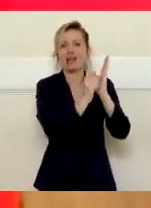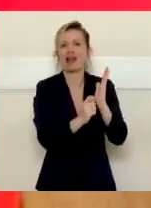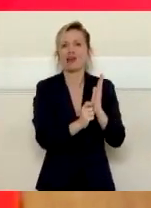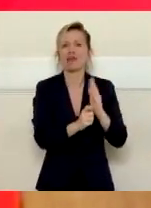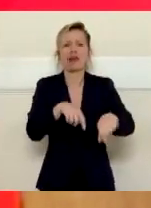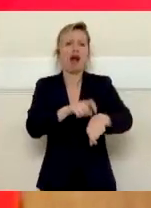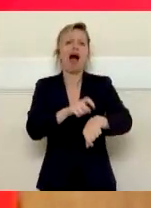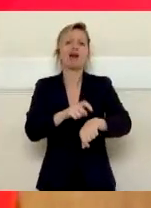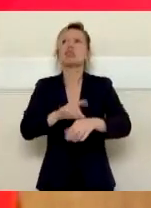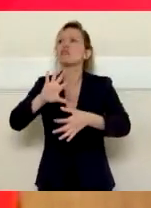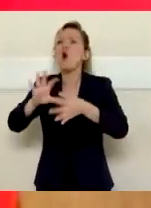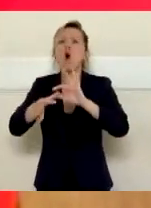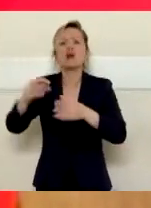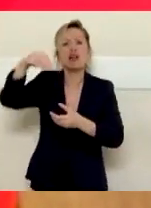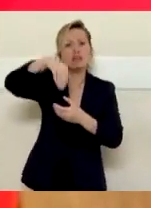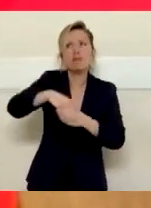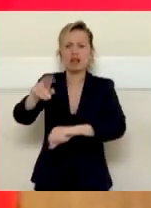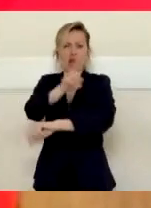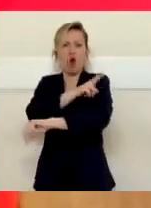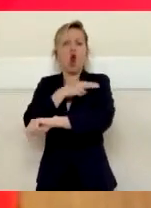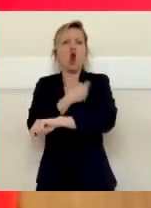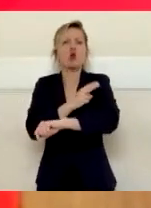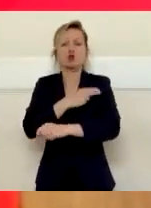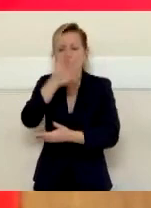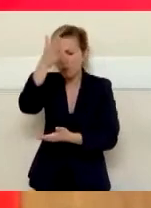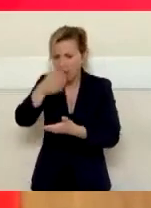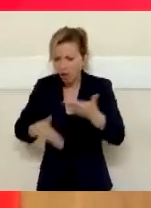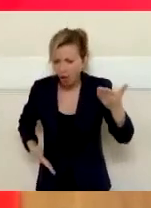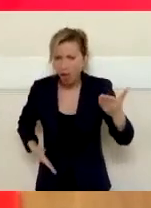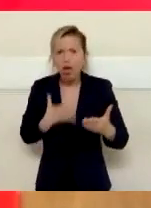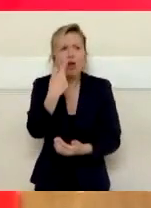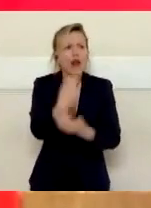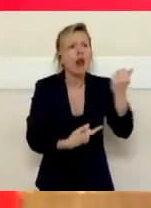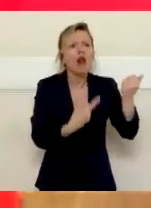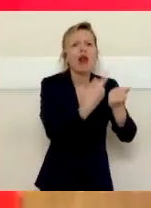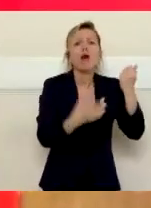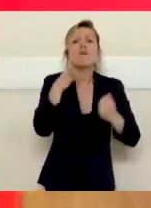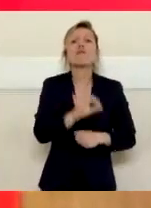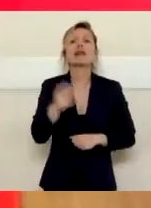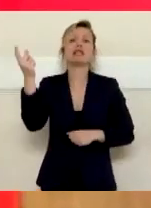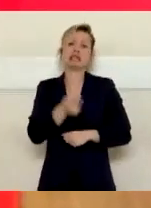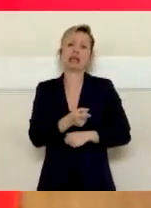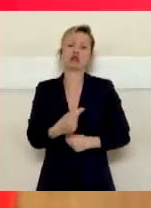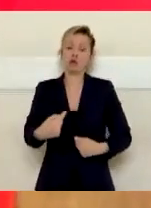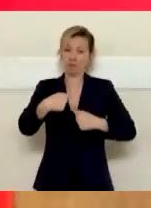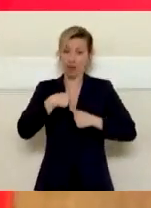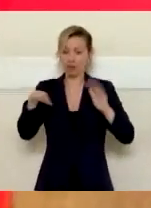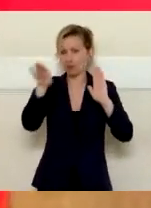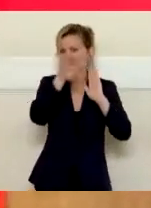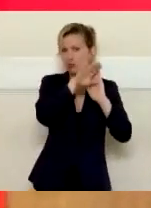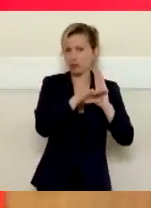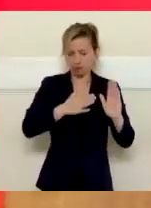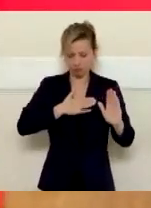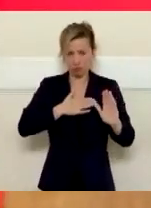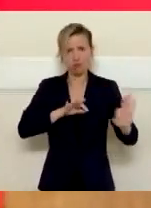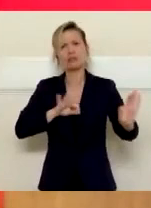οι οργανισμοί όλων των νοσοκομείων σήμερα καλύπτονται σχεδόν στο 50%. Εμείς όμως έχουμε καταθέσει ένα πρόγραμμα στην ελληνική κοινωνία